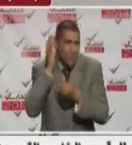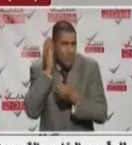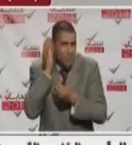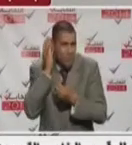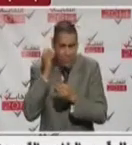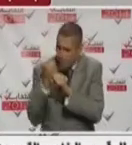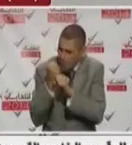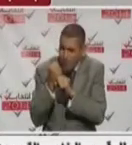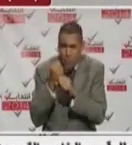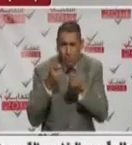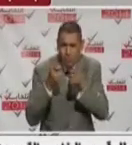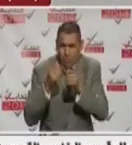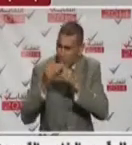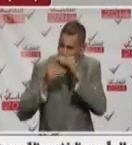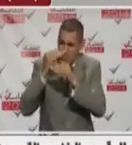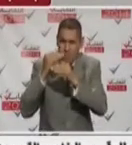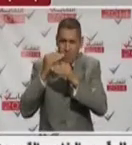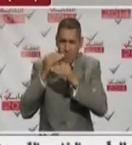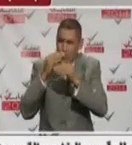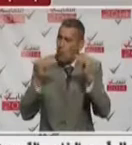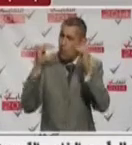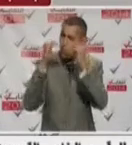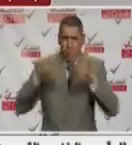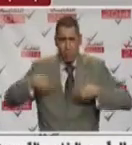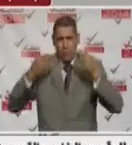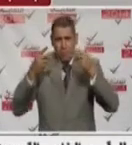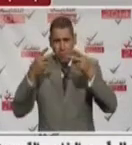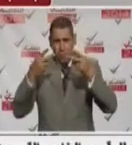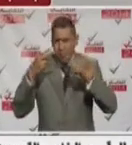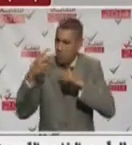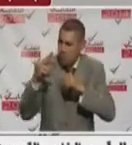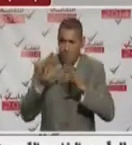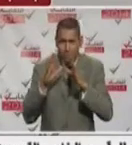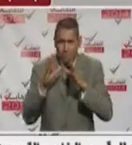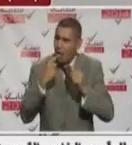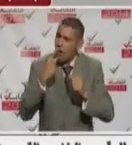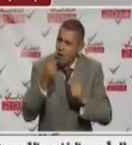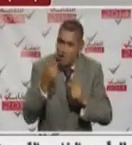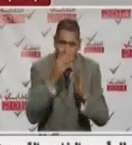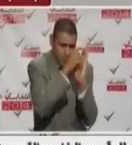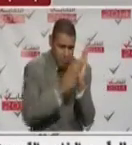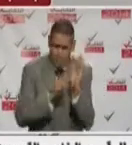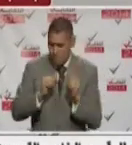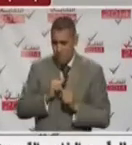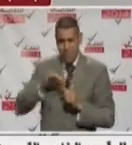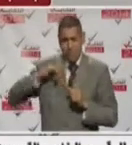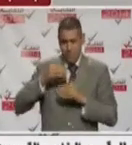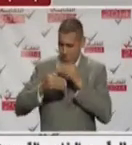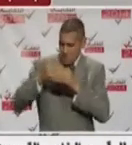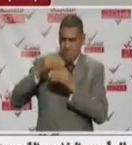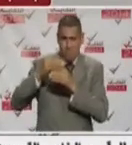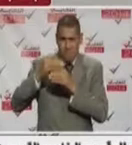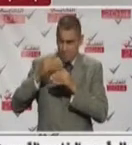حول خدمتها وتنميتها والنهوض بمستوى العيش فيها. ولذلك أقول لكم القائمة المستقلة الشباب للرقي